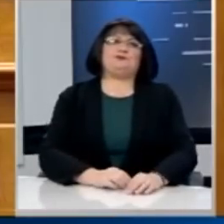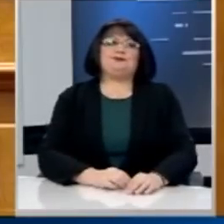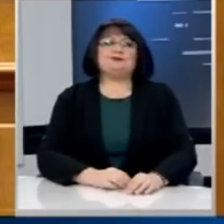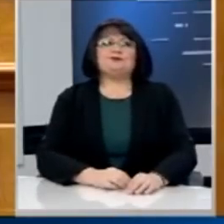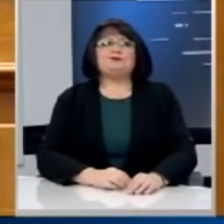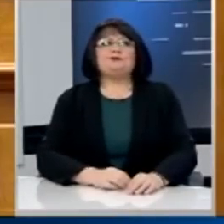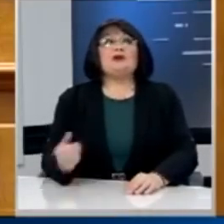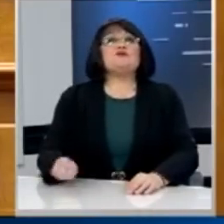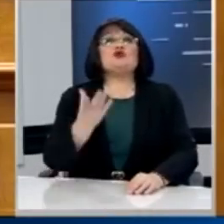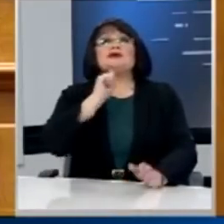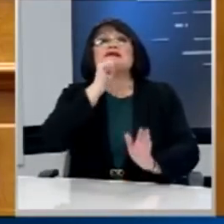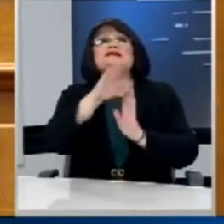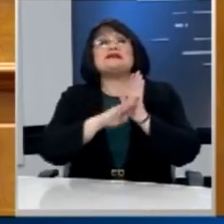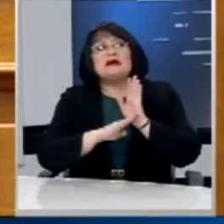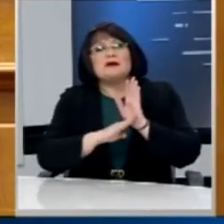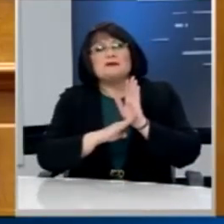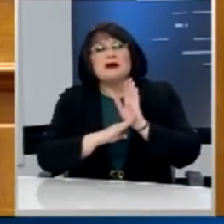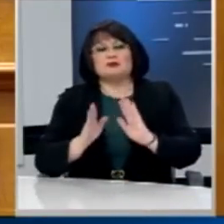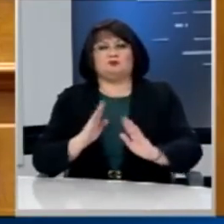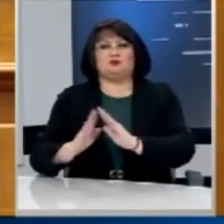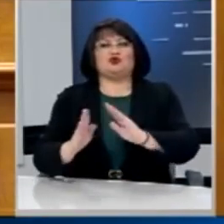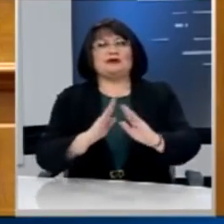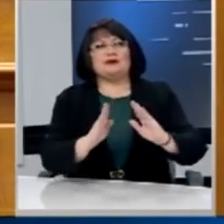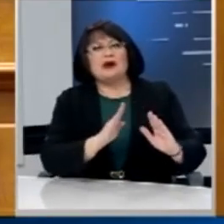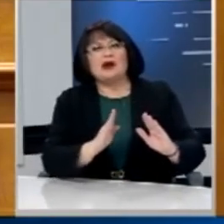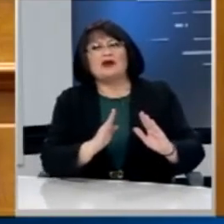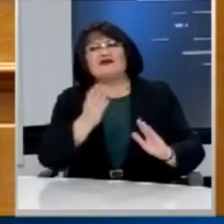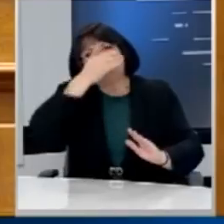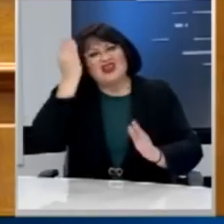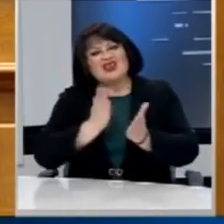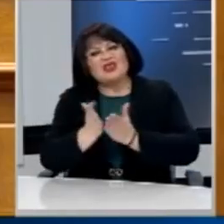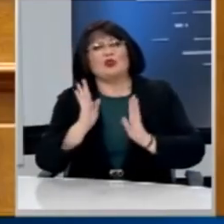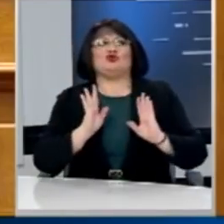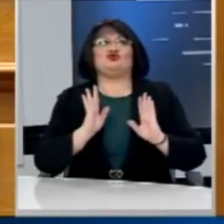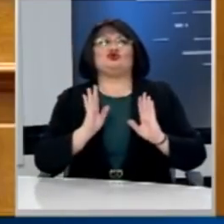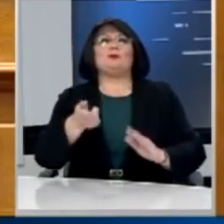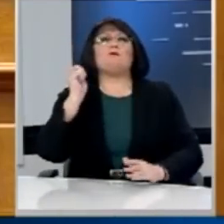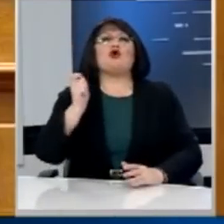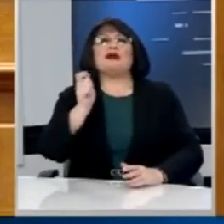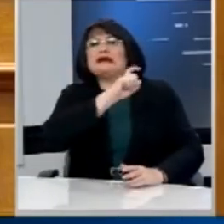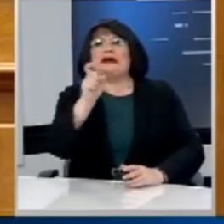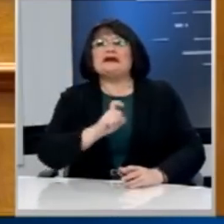Σε ένα νέο σύνταγμα που θωρακίζει με ήθος την πολιτική ζωή,